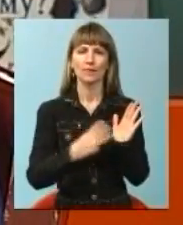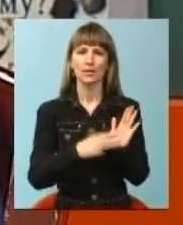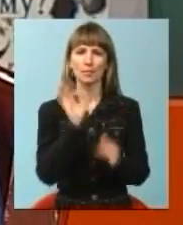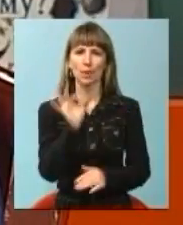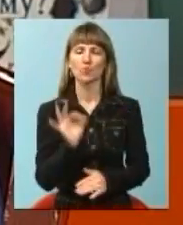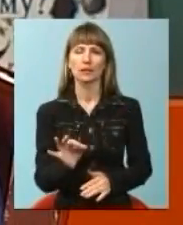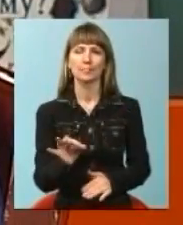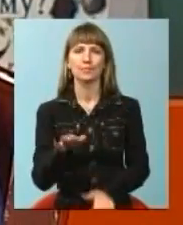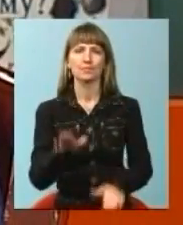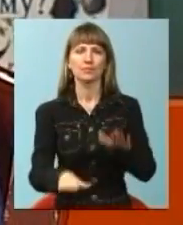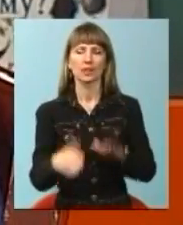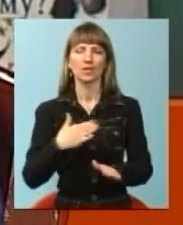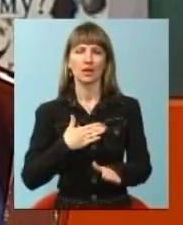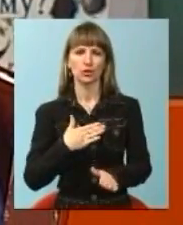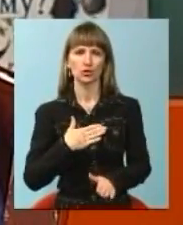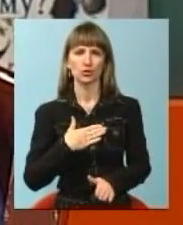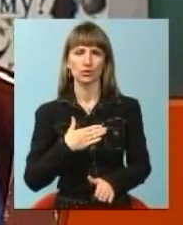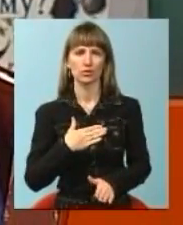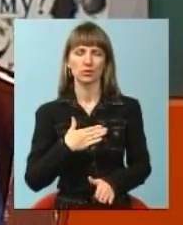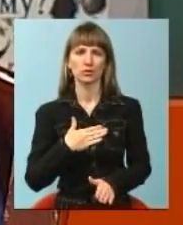98% маси